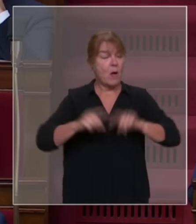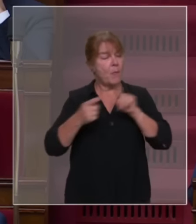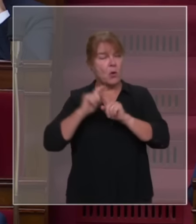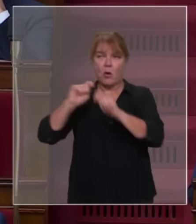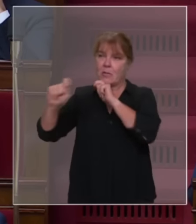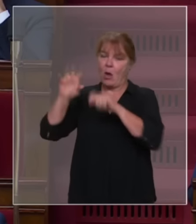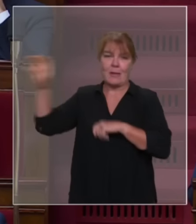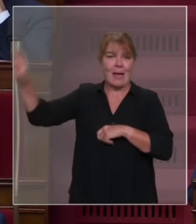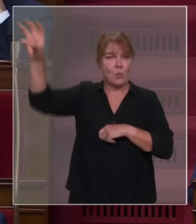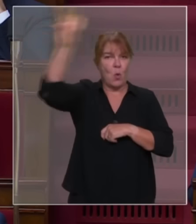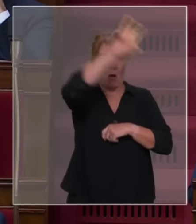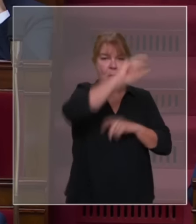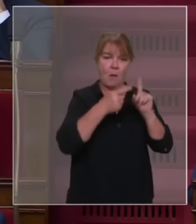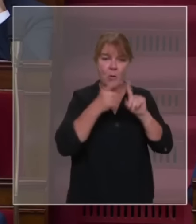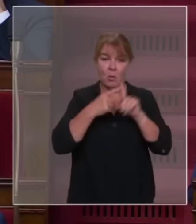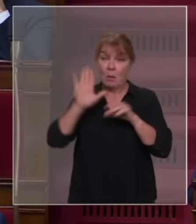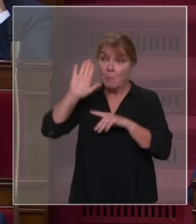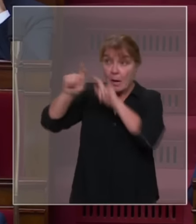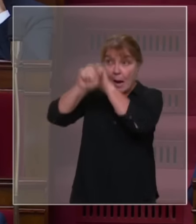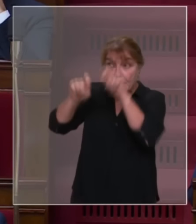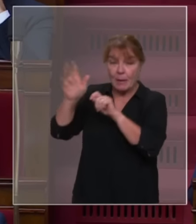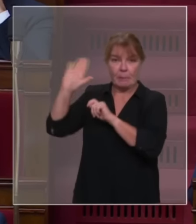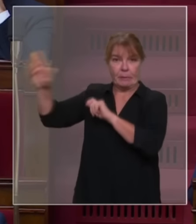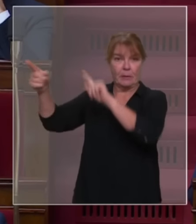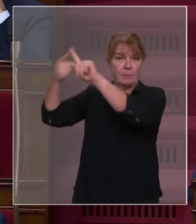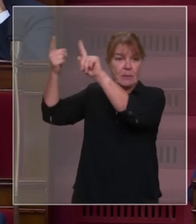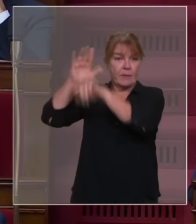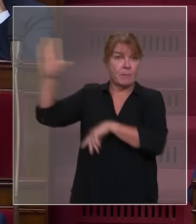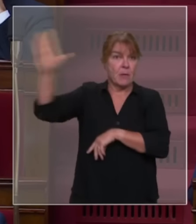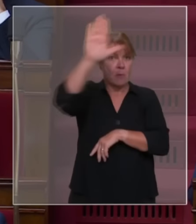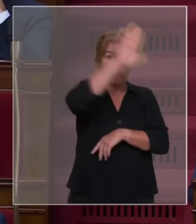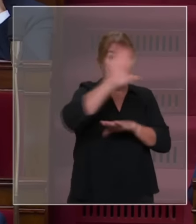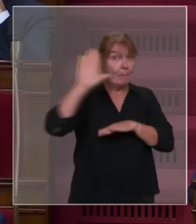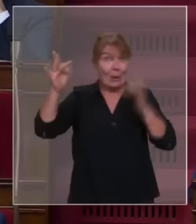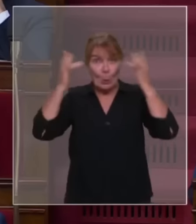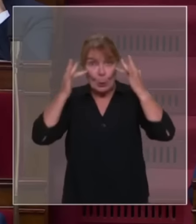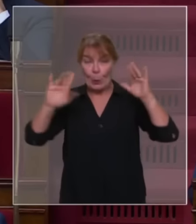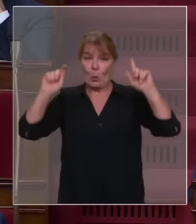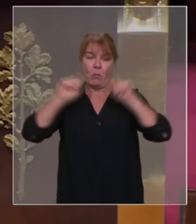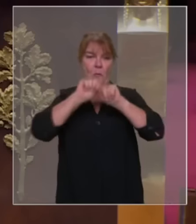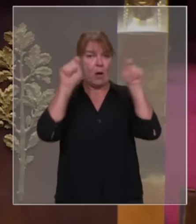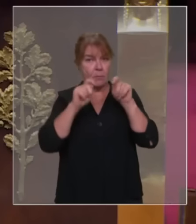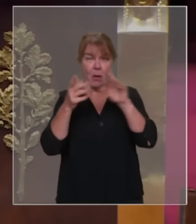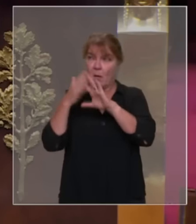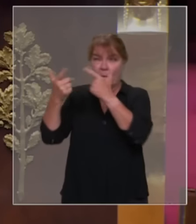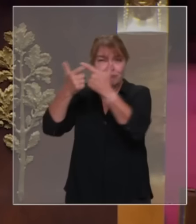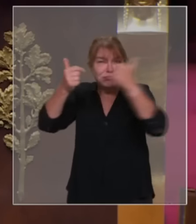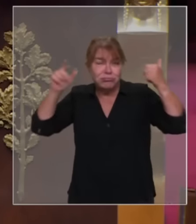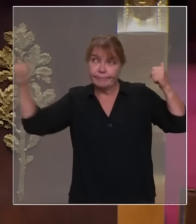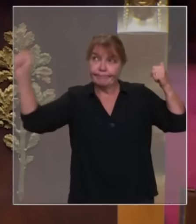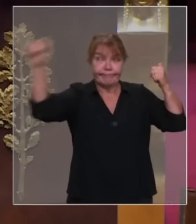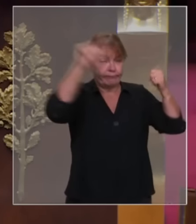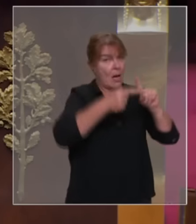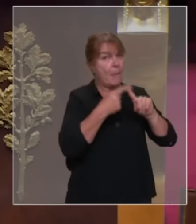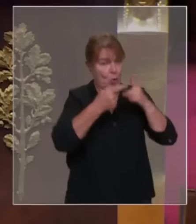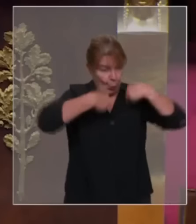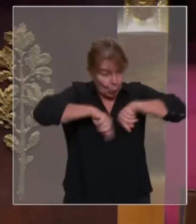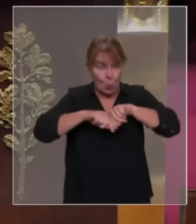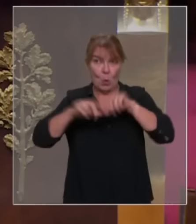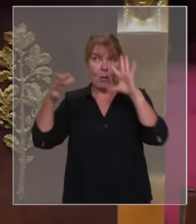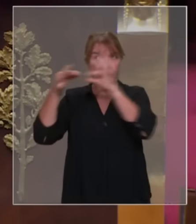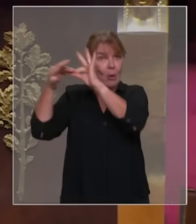ces territoires en respectant leurs spécificités, leur culture, leur diversité et en entretenant